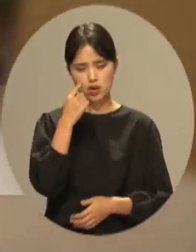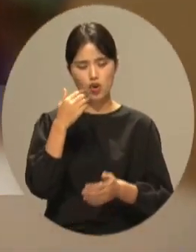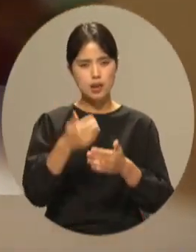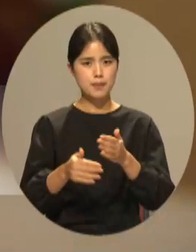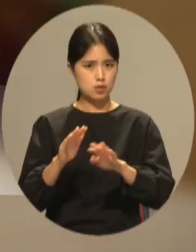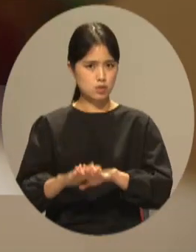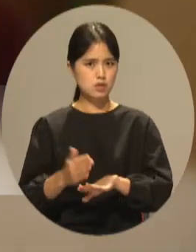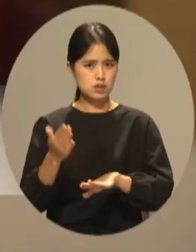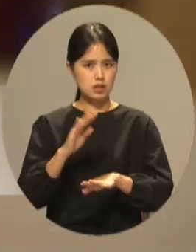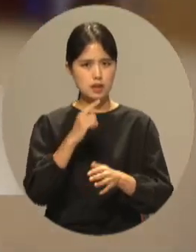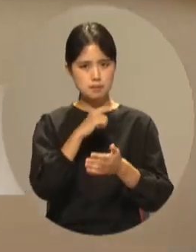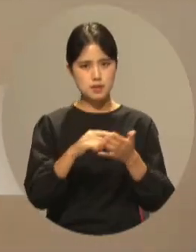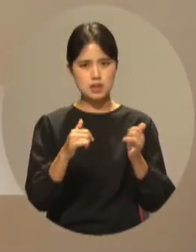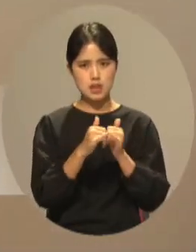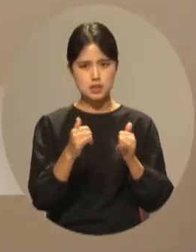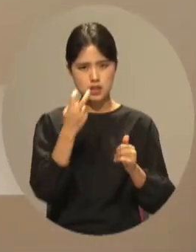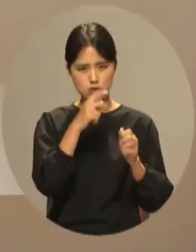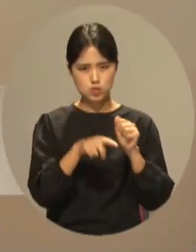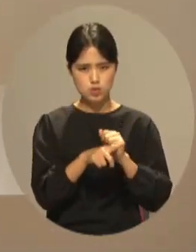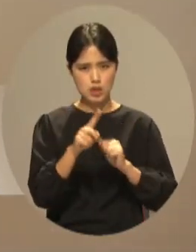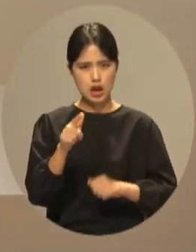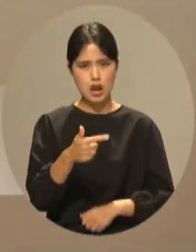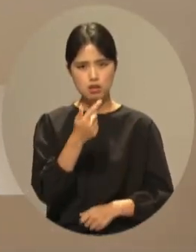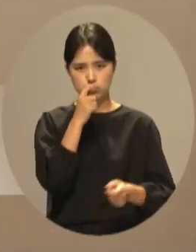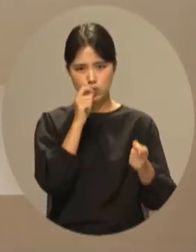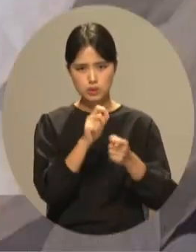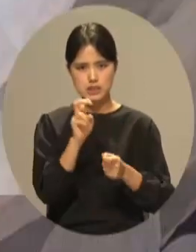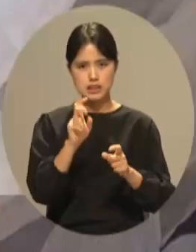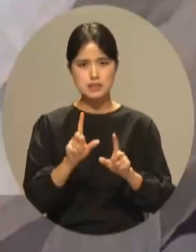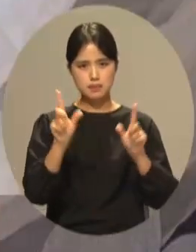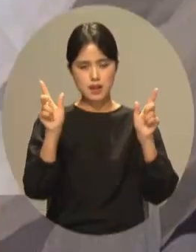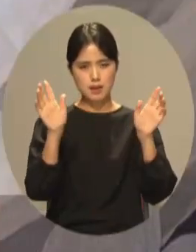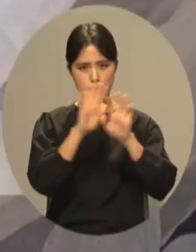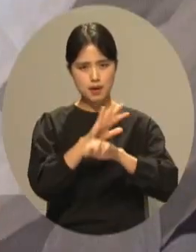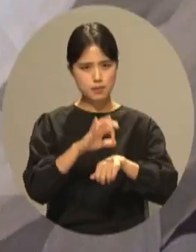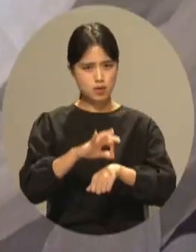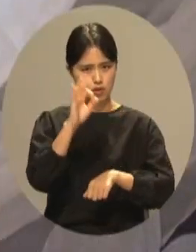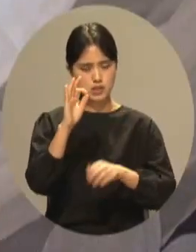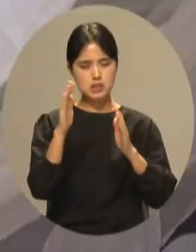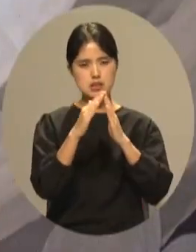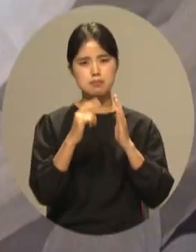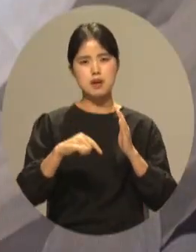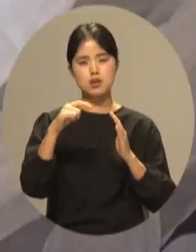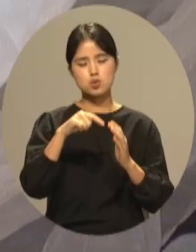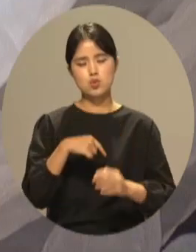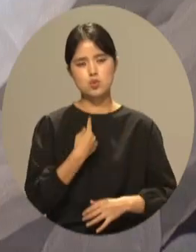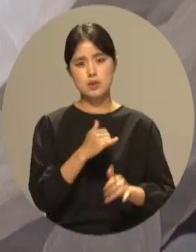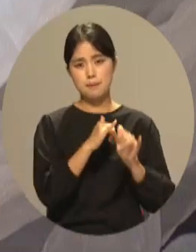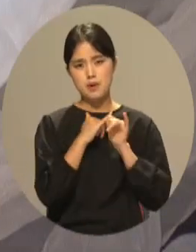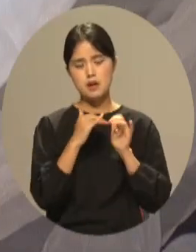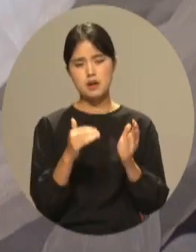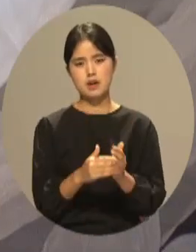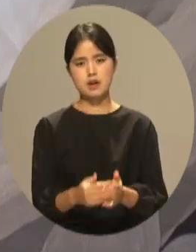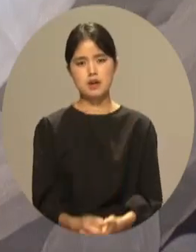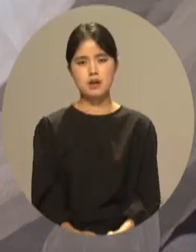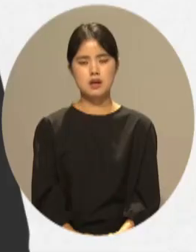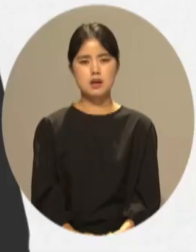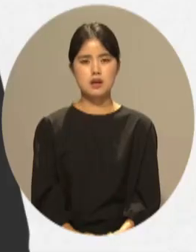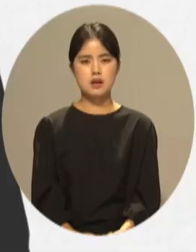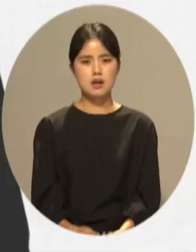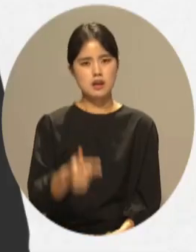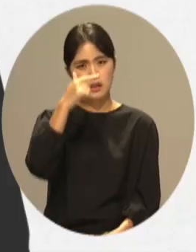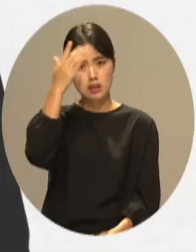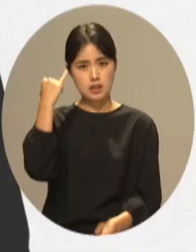채취했는데 피해자 조사를 하루 앞둔 지난 20일 밤 10시쯤 집안에서 숨진 채 발견됐습니다. 한편